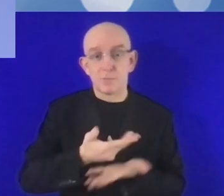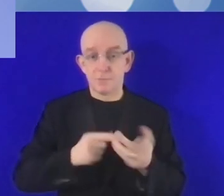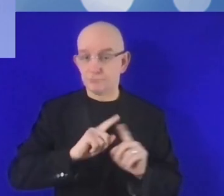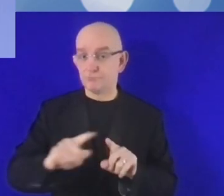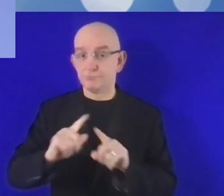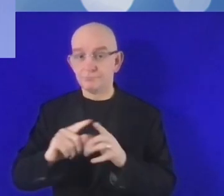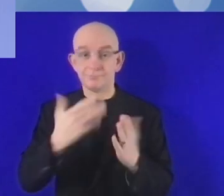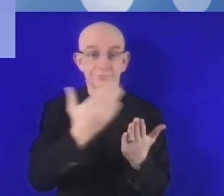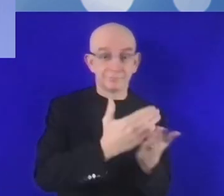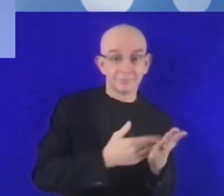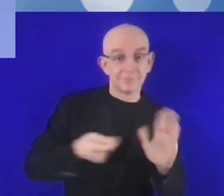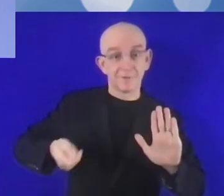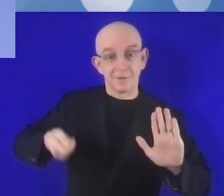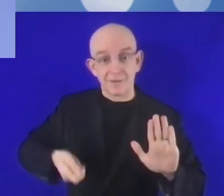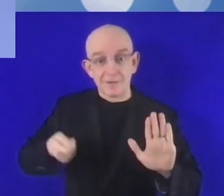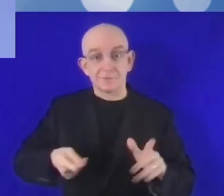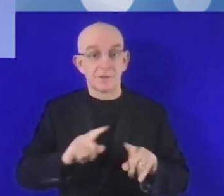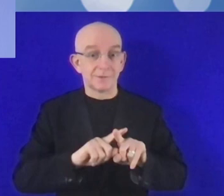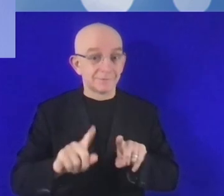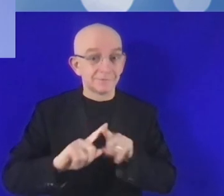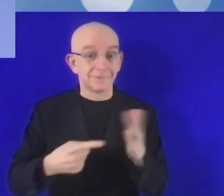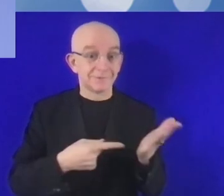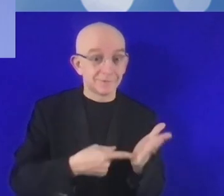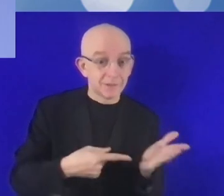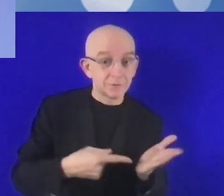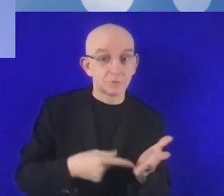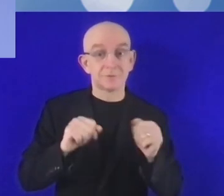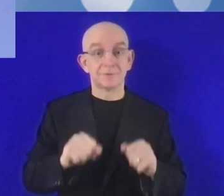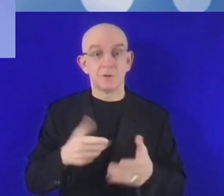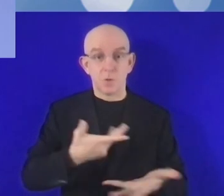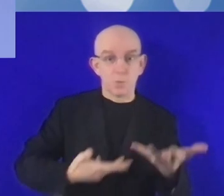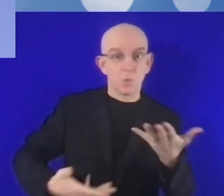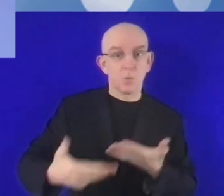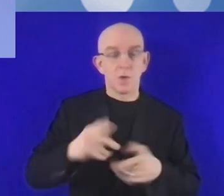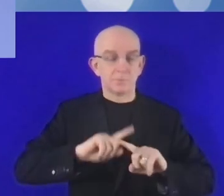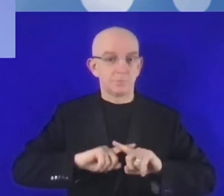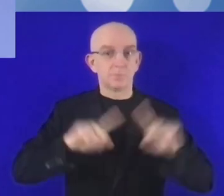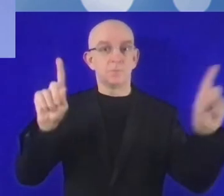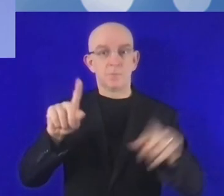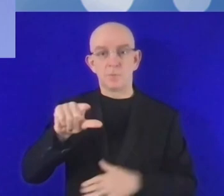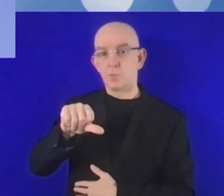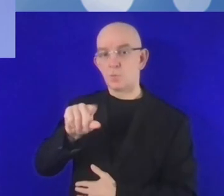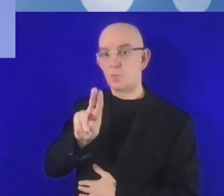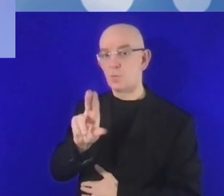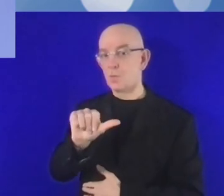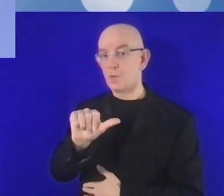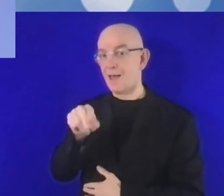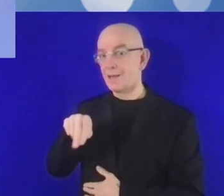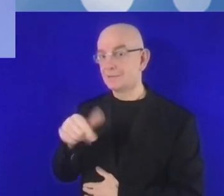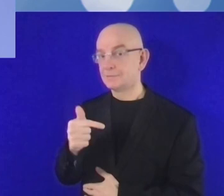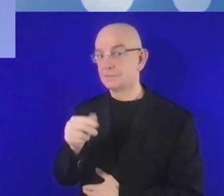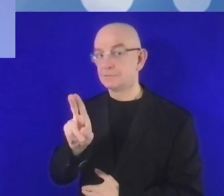о законодательстве, о доступных в настоящее время технологиях, и также о технологиях будущего, также и